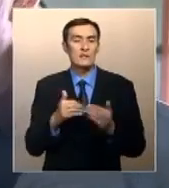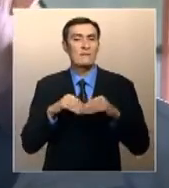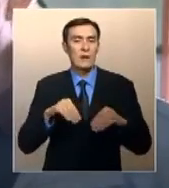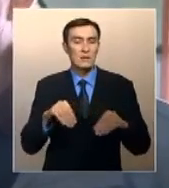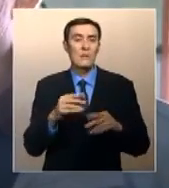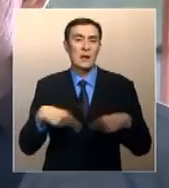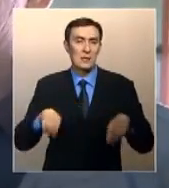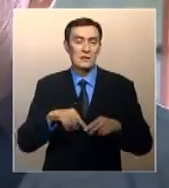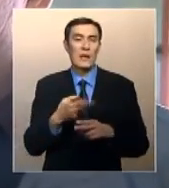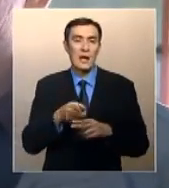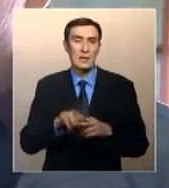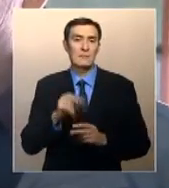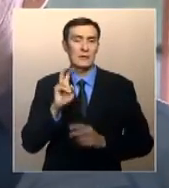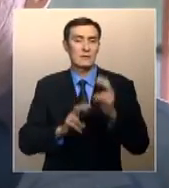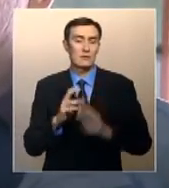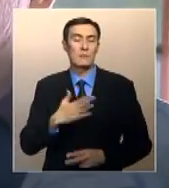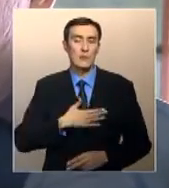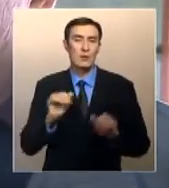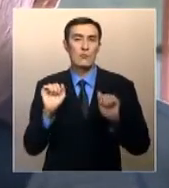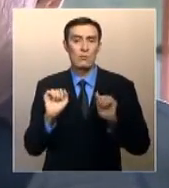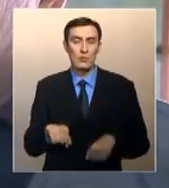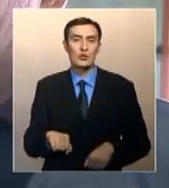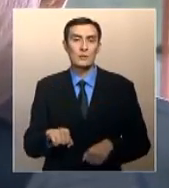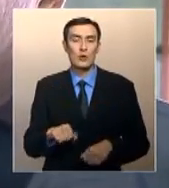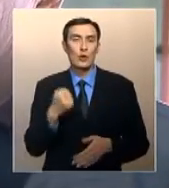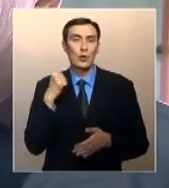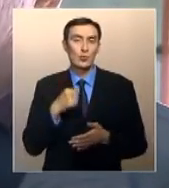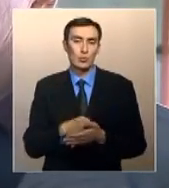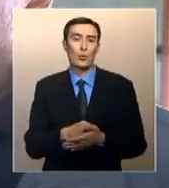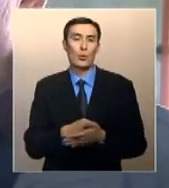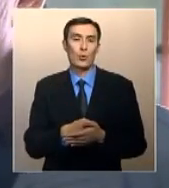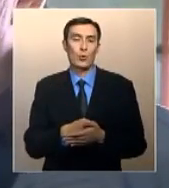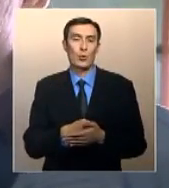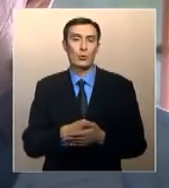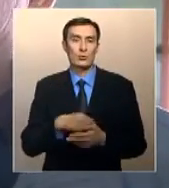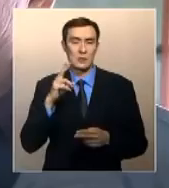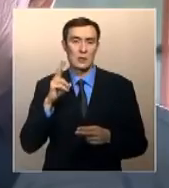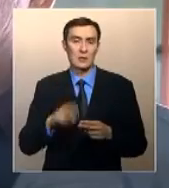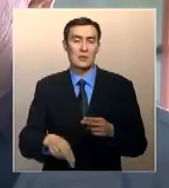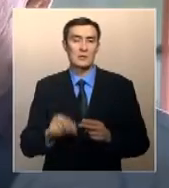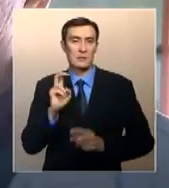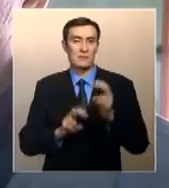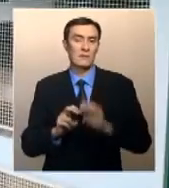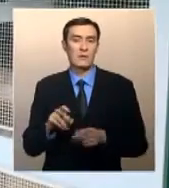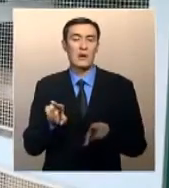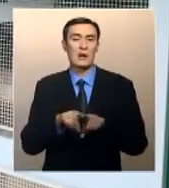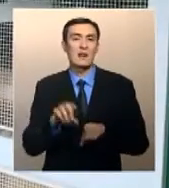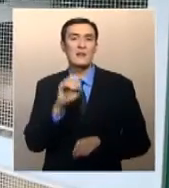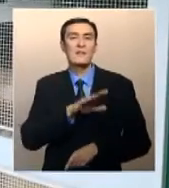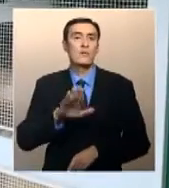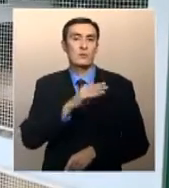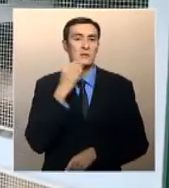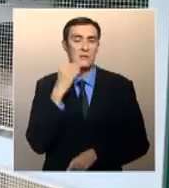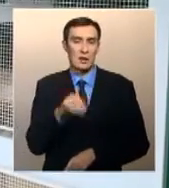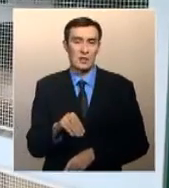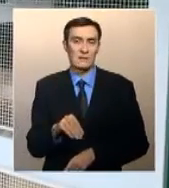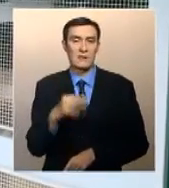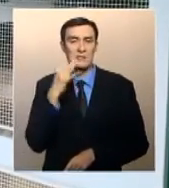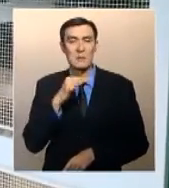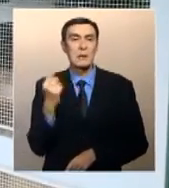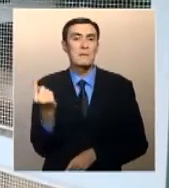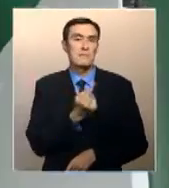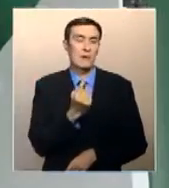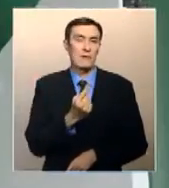выращиваем в ТО, мы на этой линии можем доводить до стандартов европейского качества, до семян